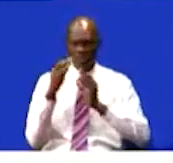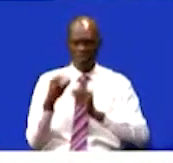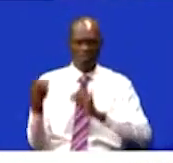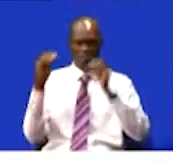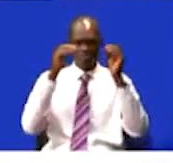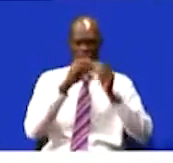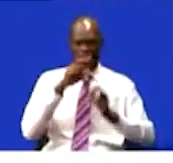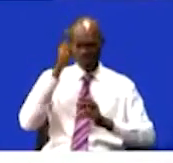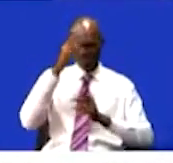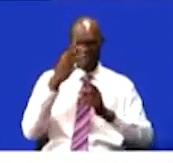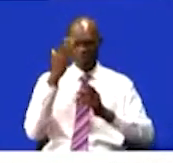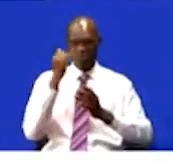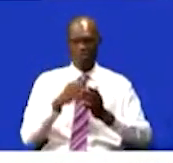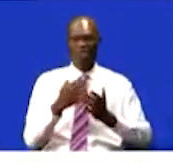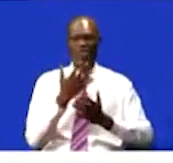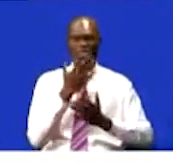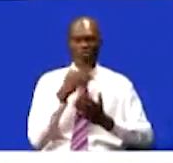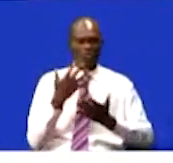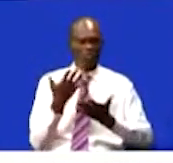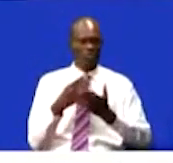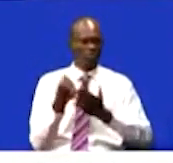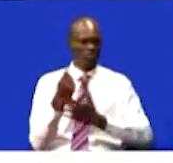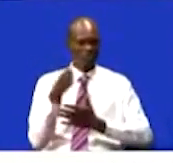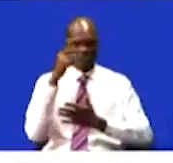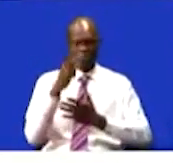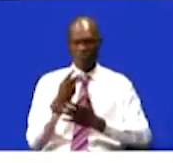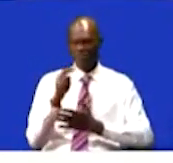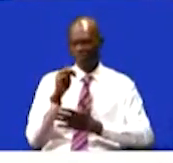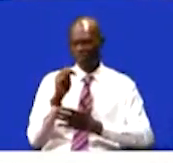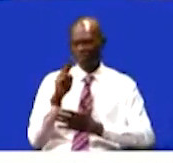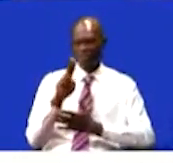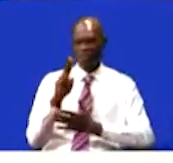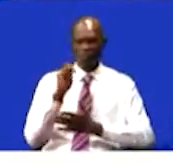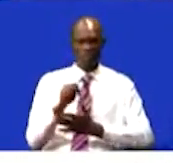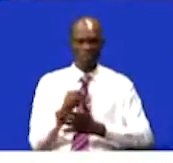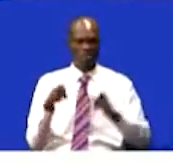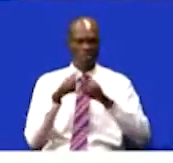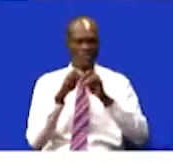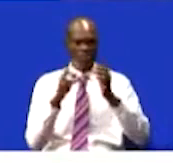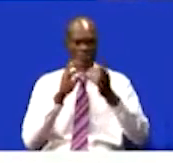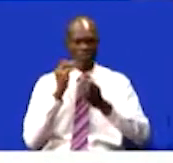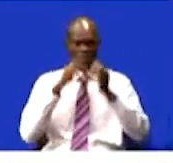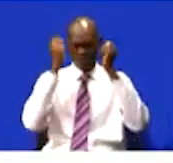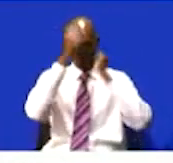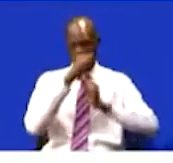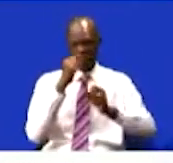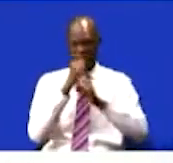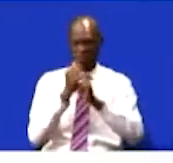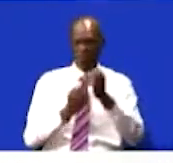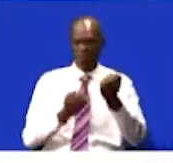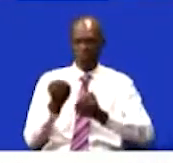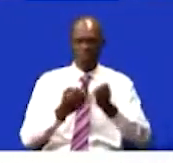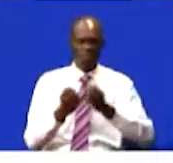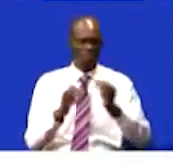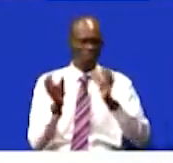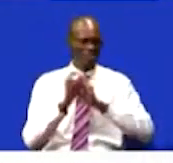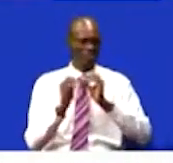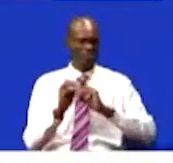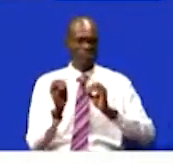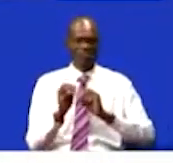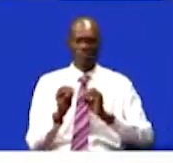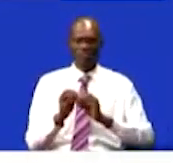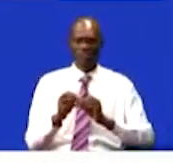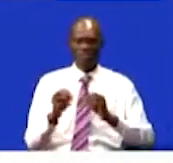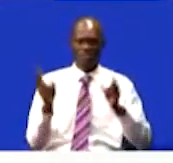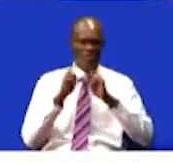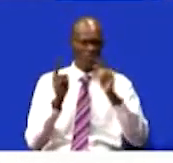Ikop gidwaro pesa mar UN. Gikao soldiers wa or polise wa giloko go ala. Mane adira man kende. En gima